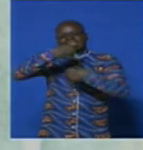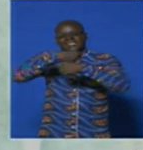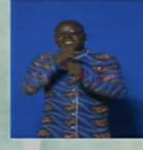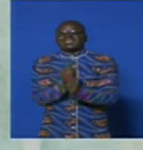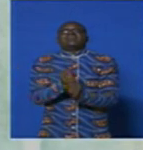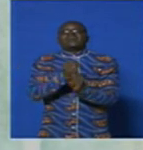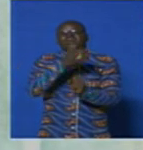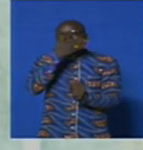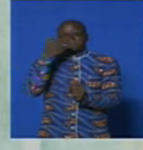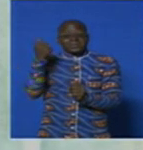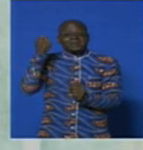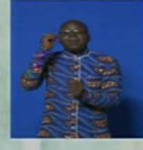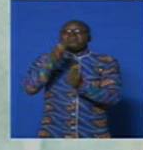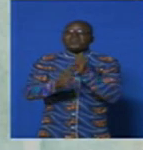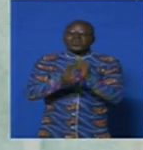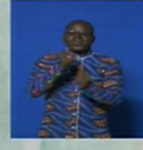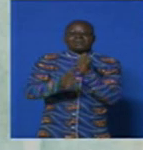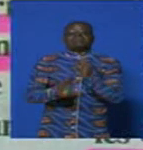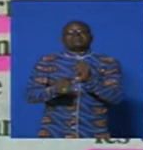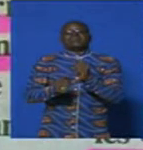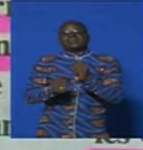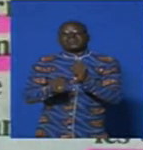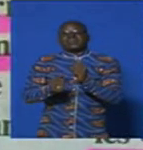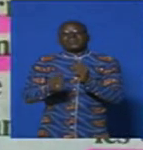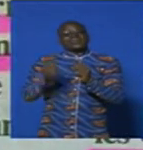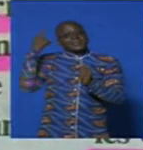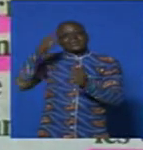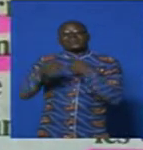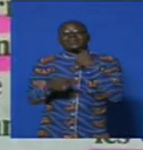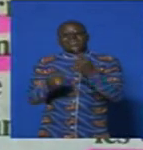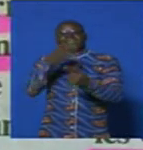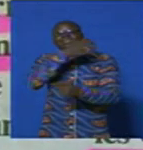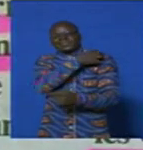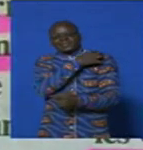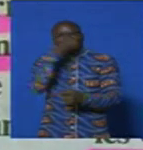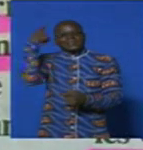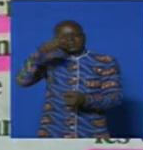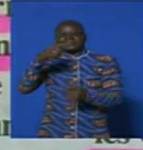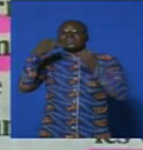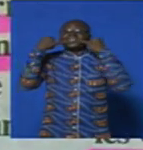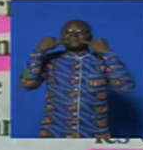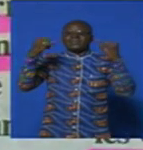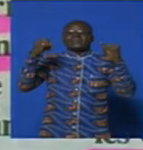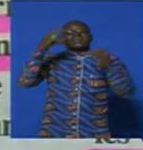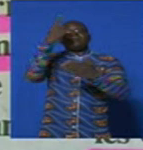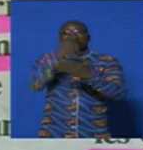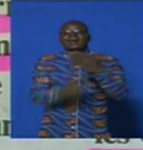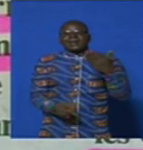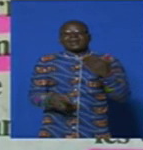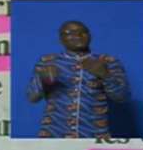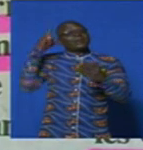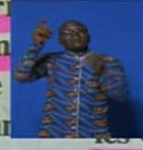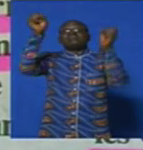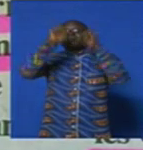une polémique, au pire un problème, ajoute Zef, qui dit détenir des informations selon lesquelles une stratégie a